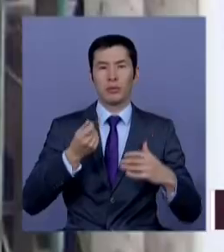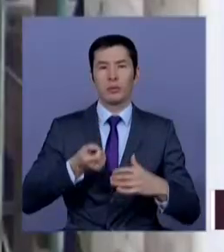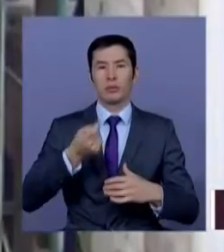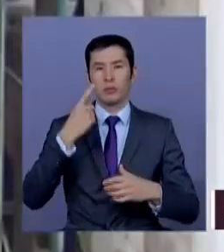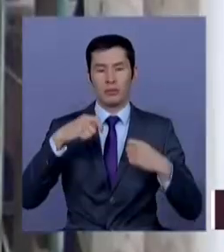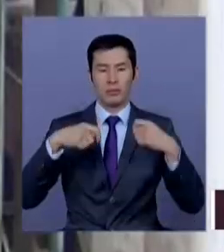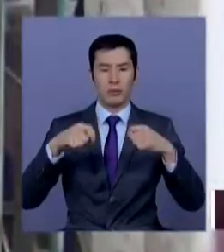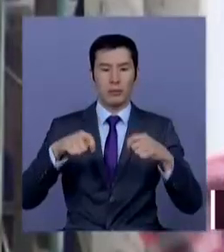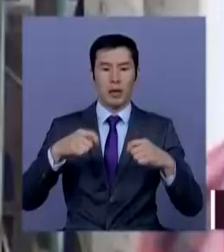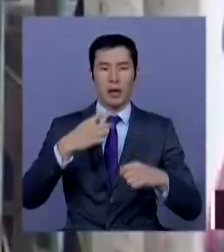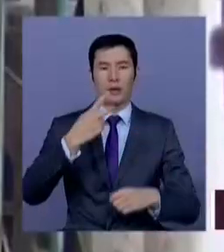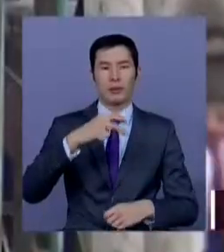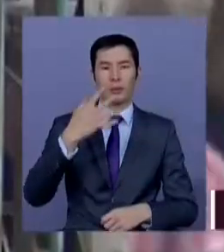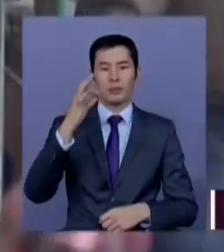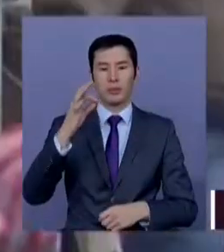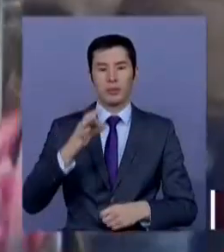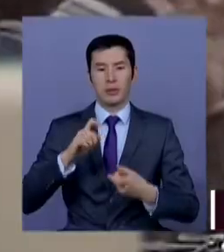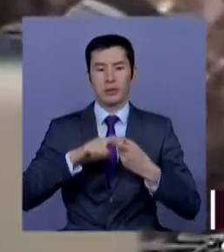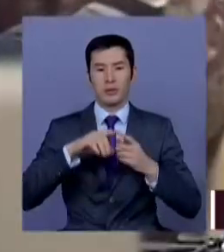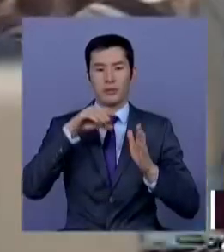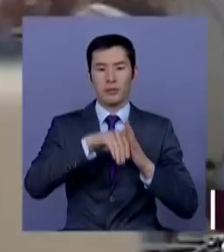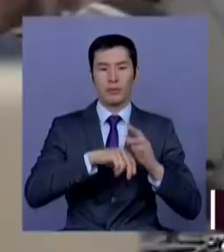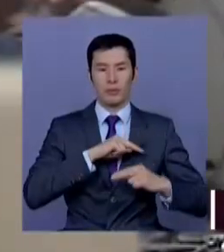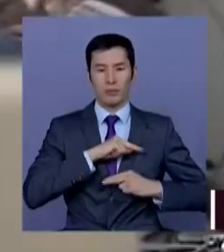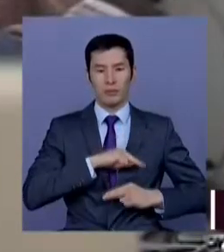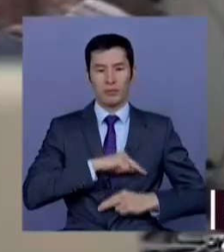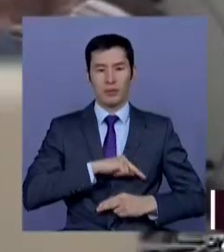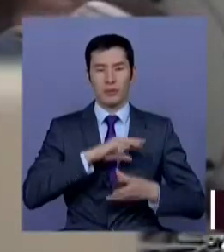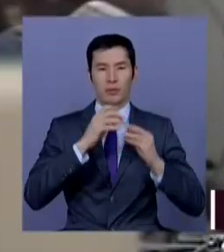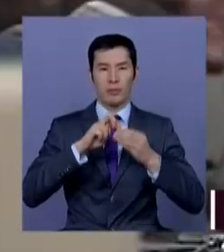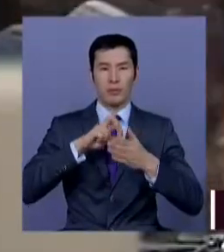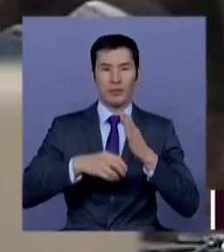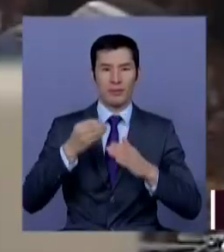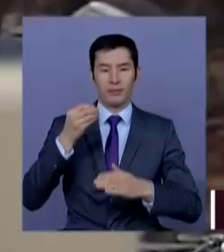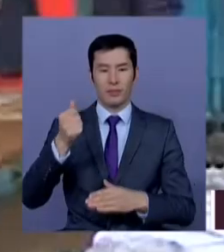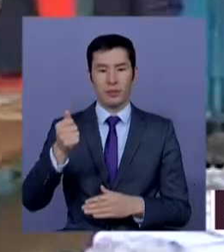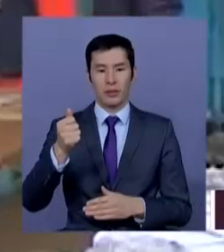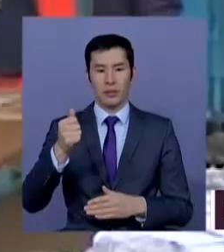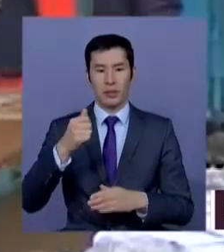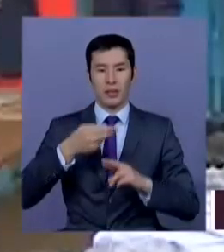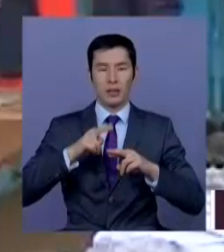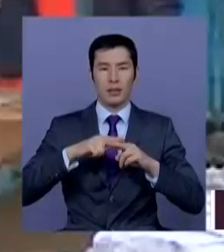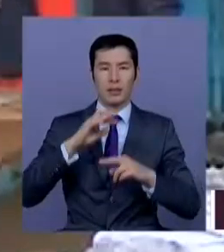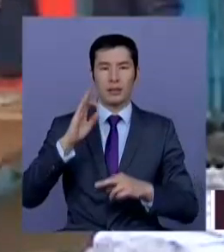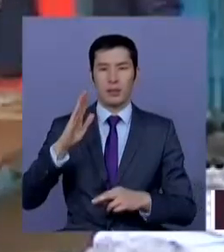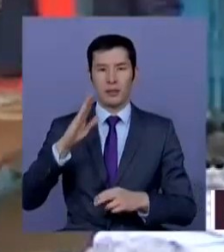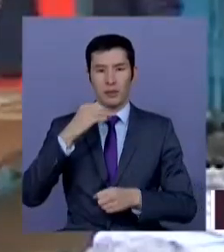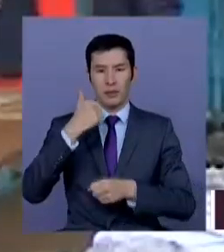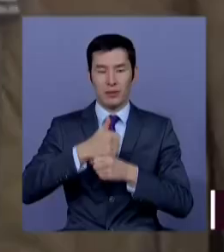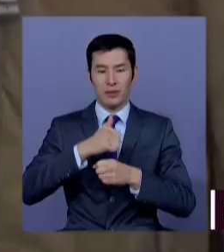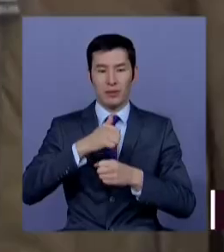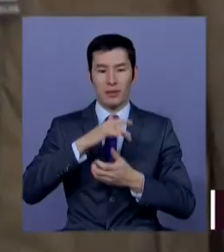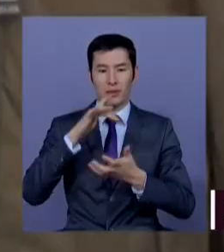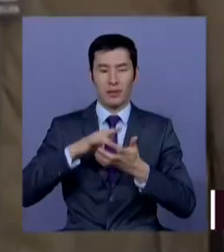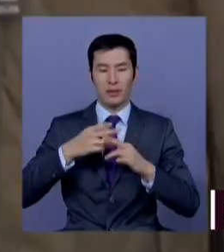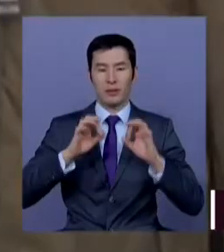халықтың 25%-ы нәпақасын дәп осы салада еңбек етіп табуда. Олардың дені негізінен біліксіз жұмысшылар деді Бақытжан Сағынтаев. Сондықтан қала әлеуетін пайдаланып,